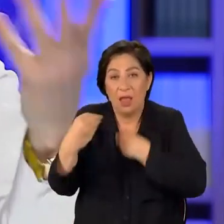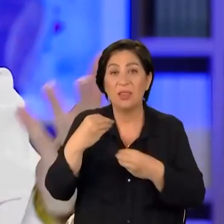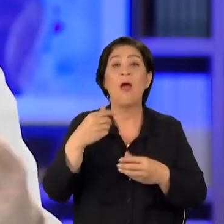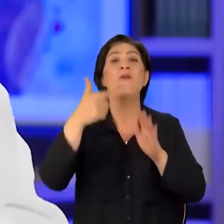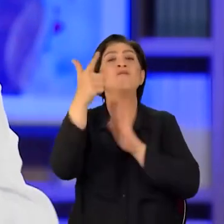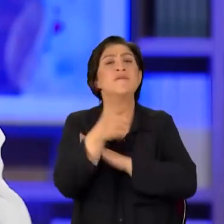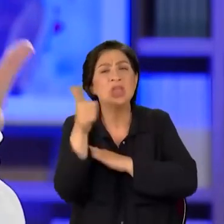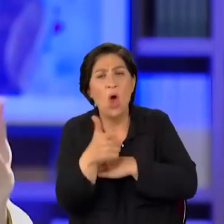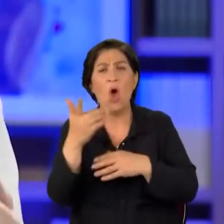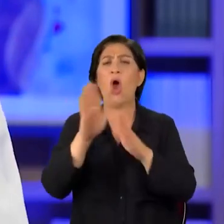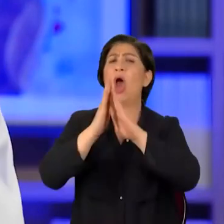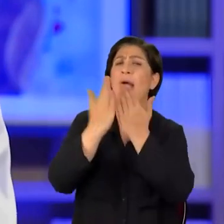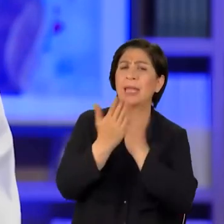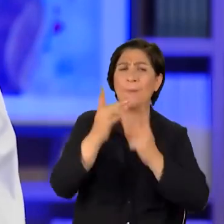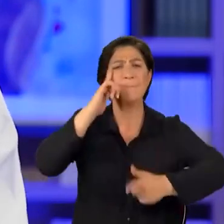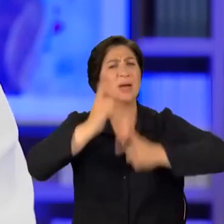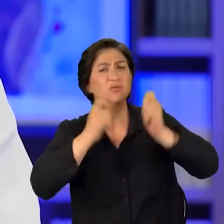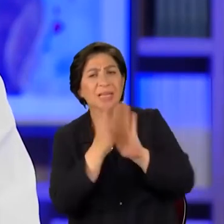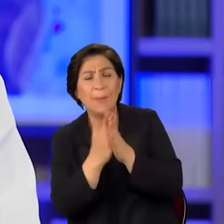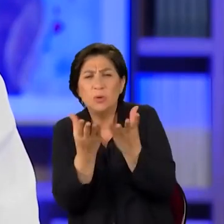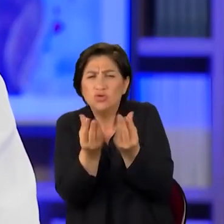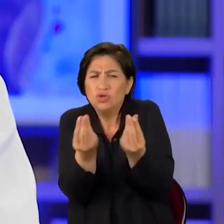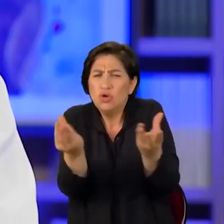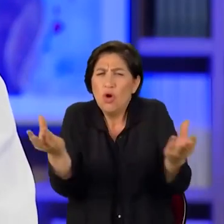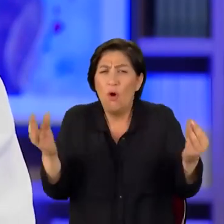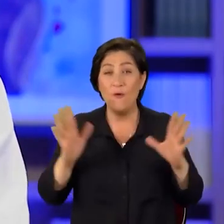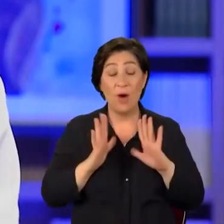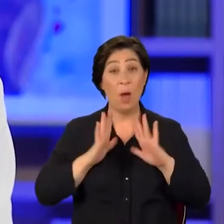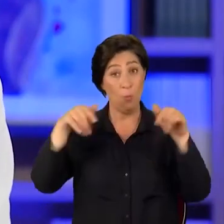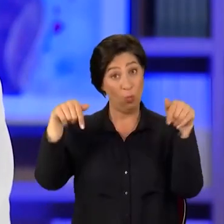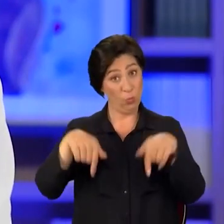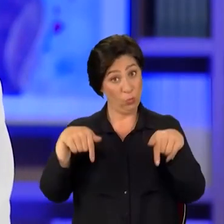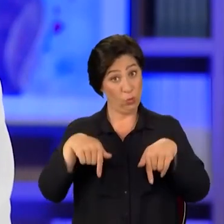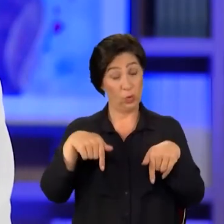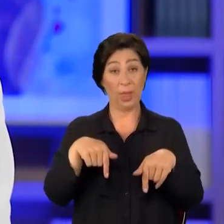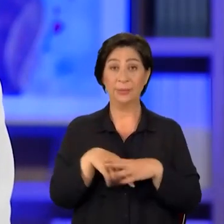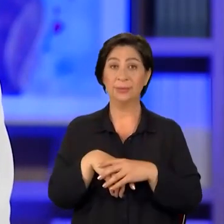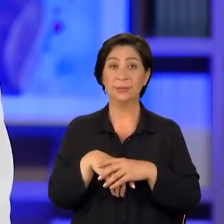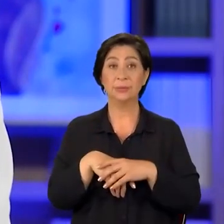videolarla, kitaplarla, başvuru kitaplarıyla doluyken burada